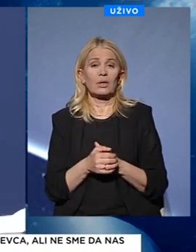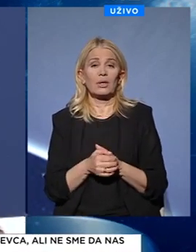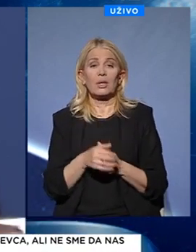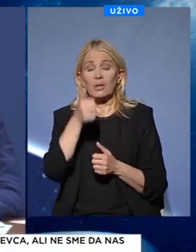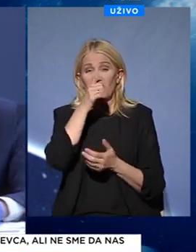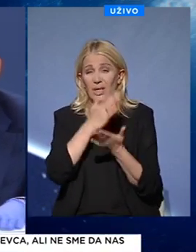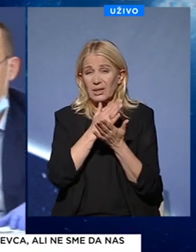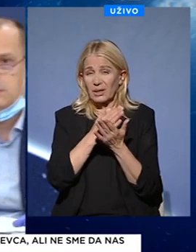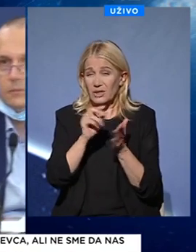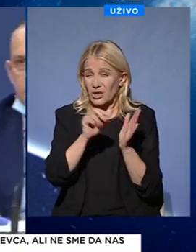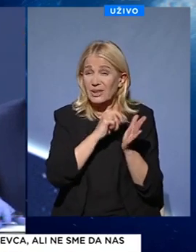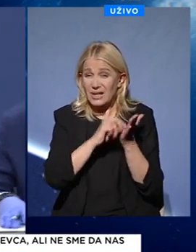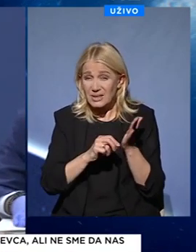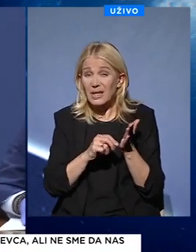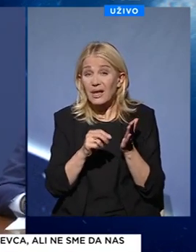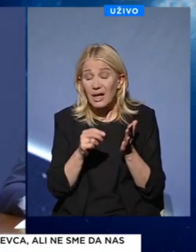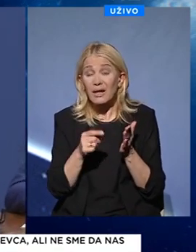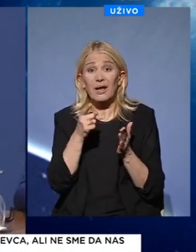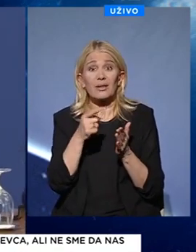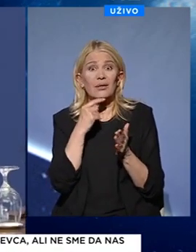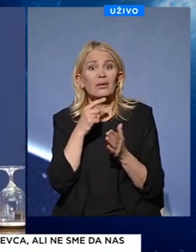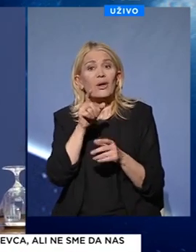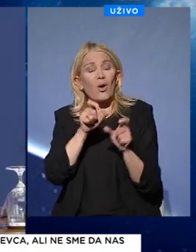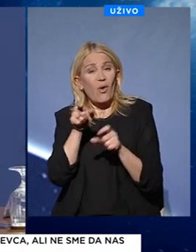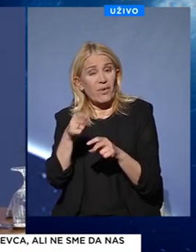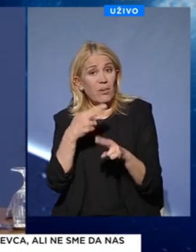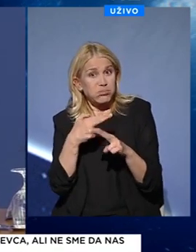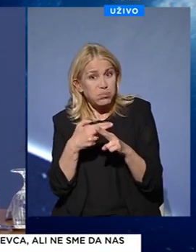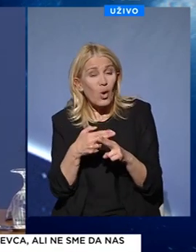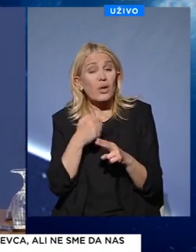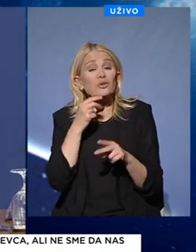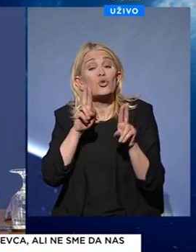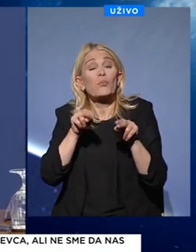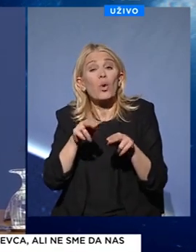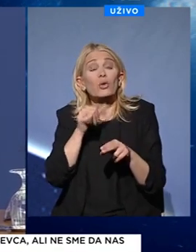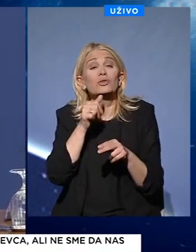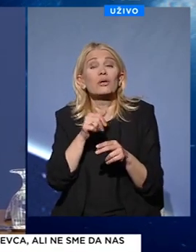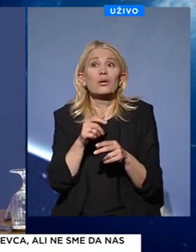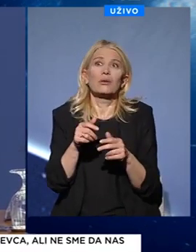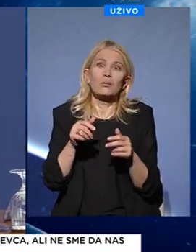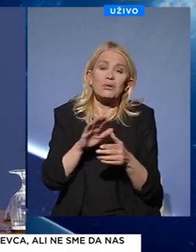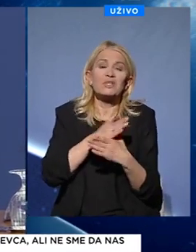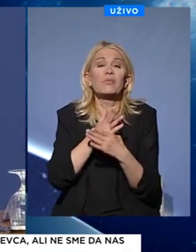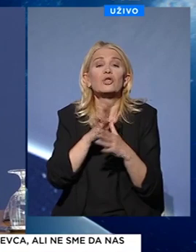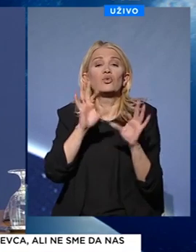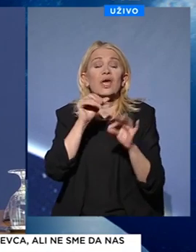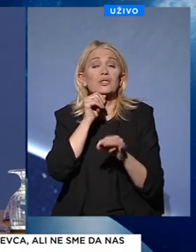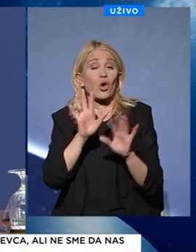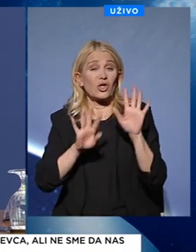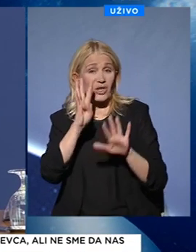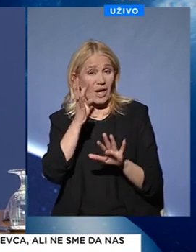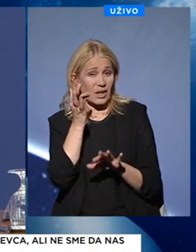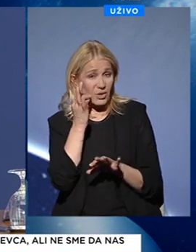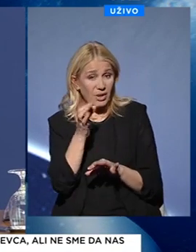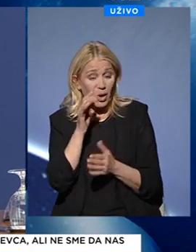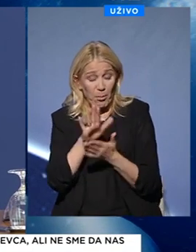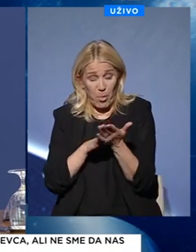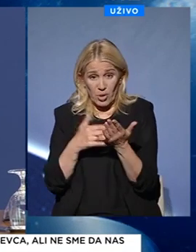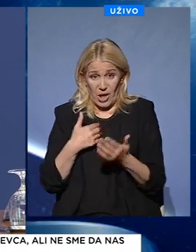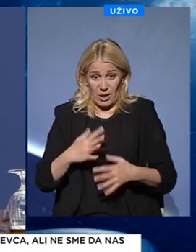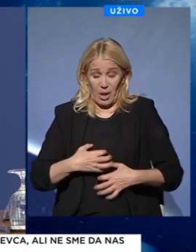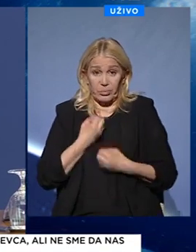tiče testiranja, praktično komplikacije kod ove bolesti su moguće i najčešće između 10. i 14. dana od početka